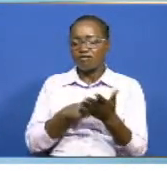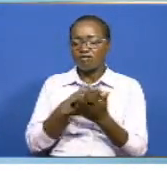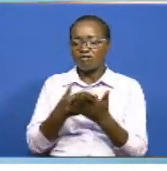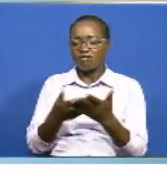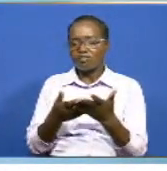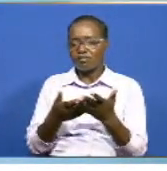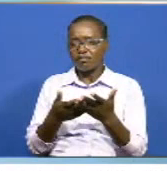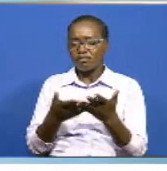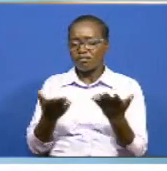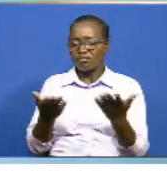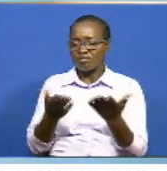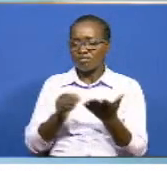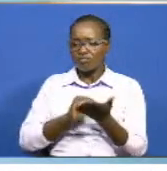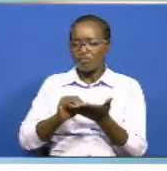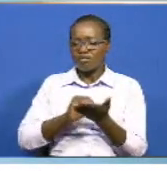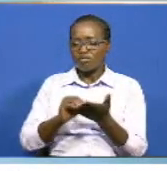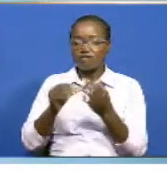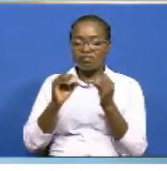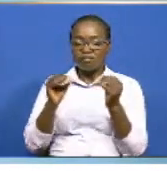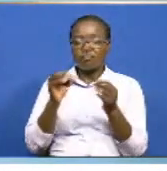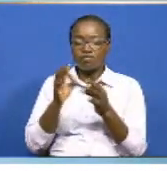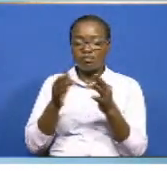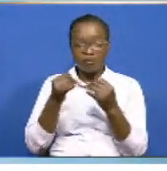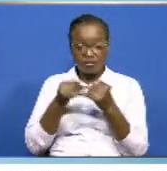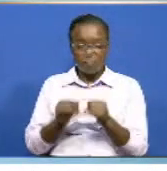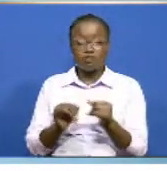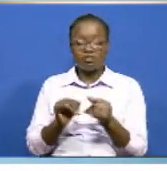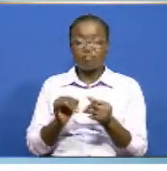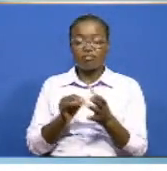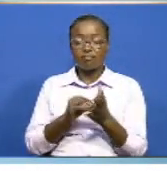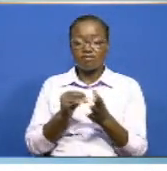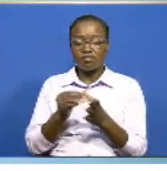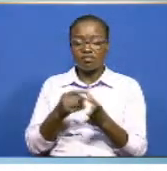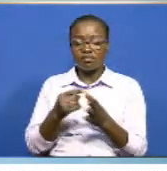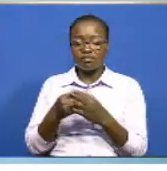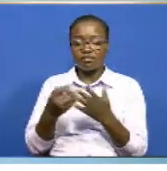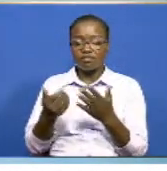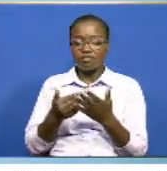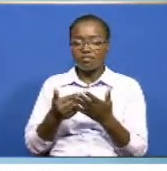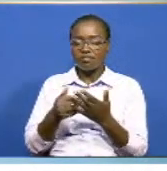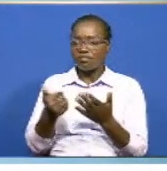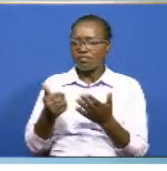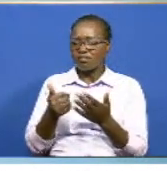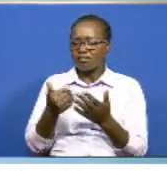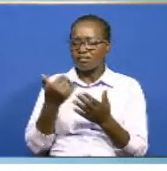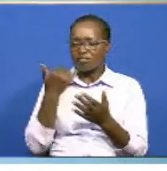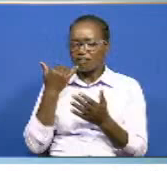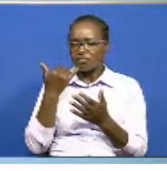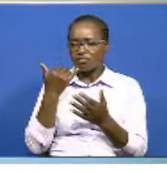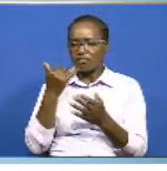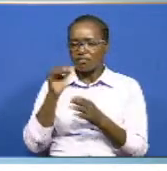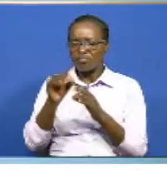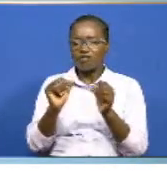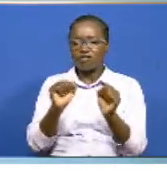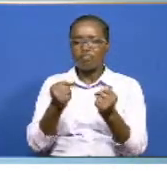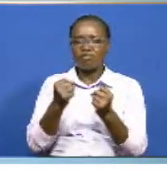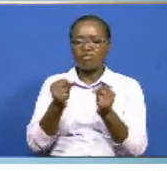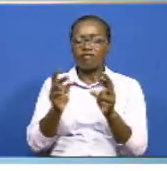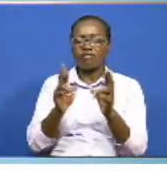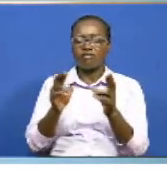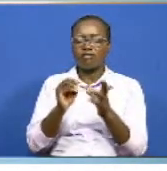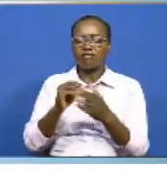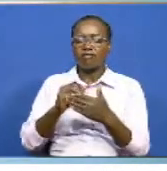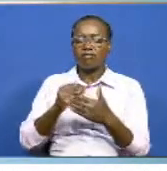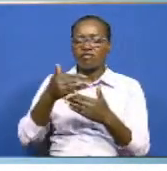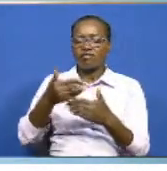rahisi kuivuta. Hata wewe mwenyewe ukifuta mwenye ulieka, kunao wenye walikuwa washaiweka kwa labda simu ama hata tarakilishi